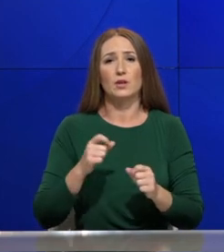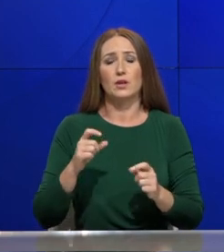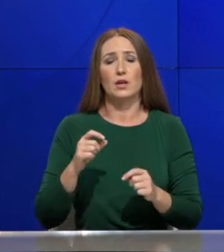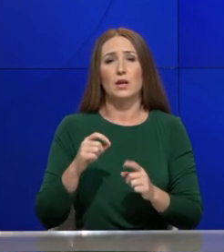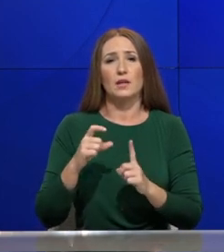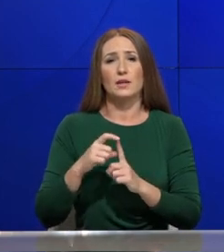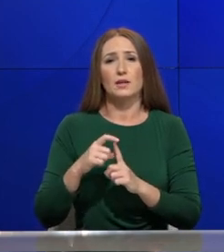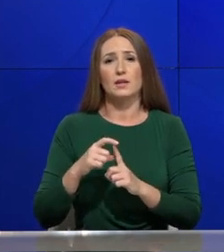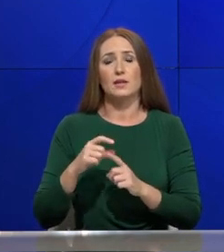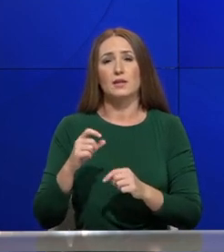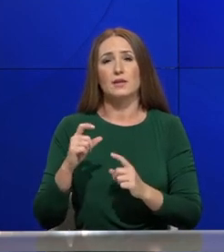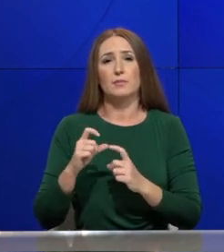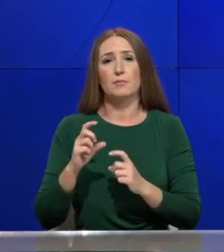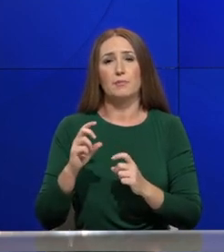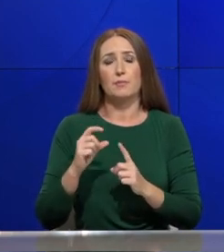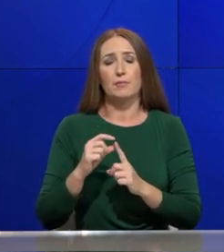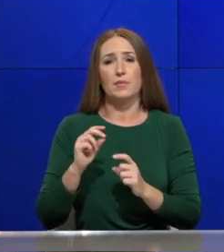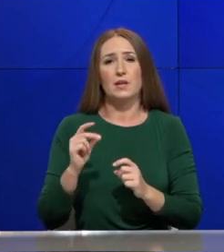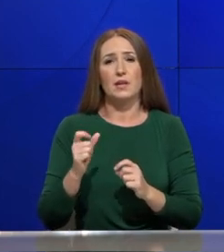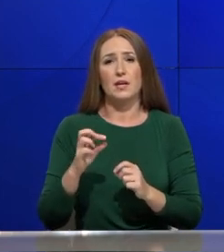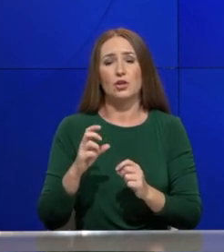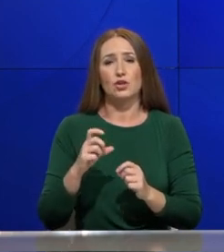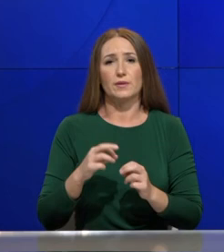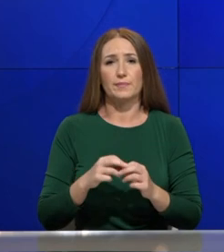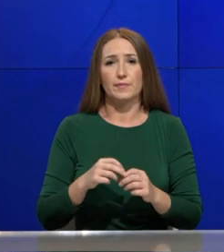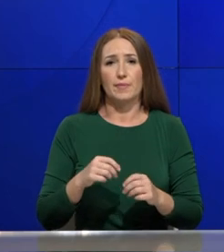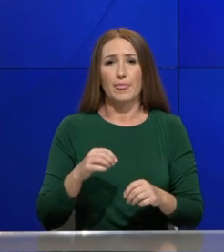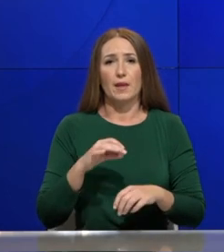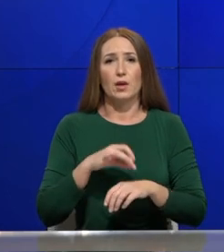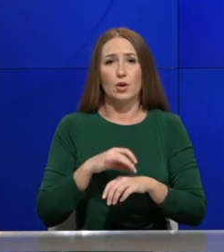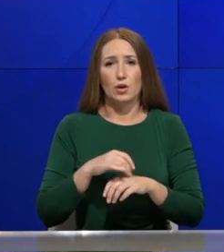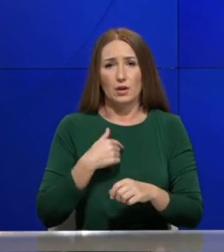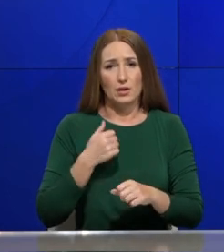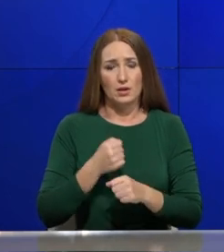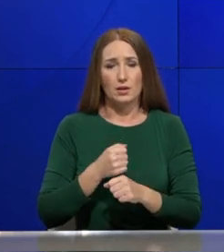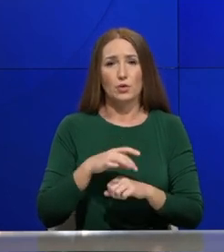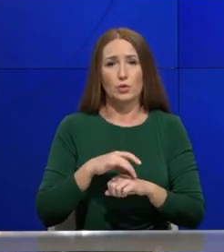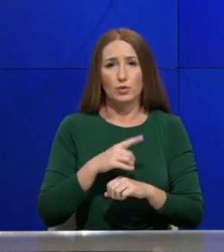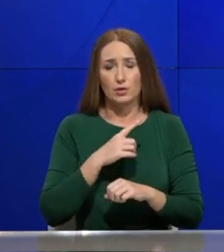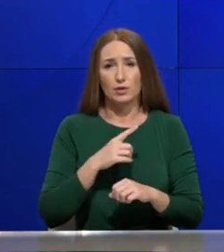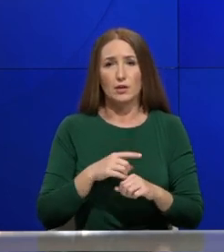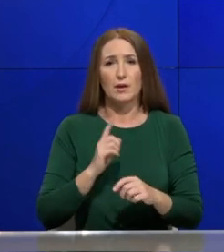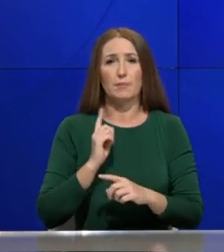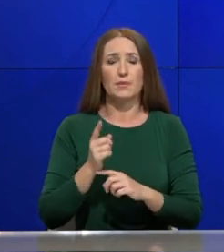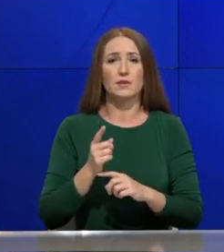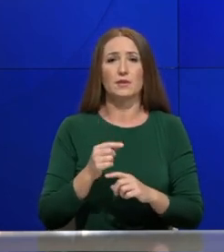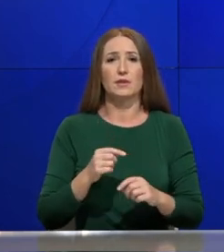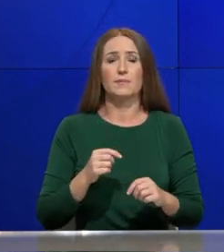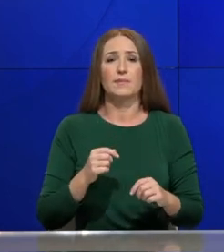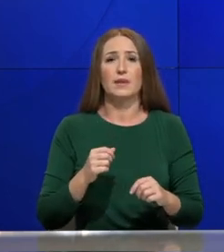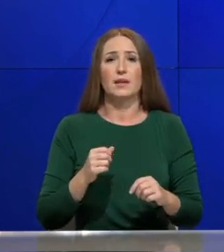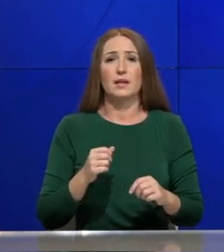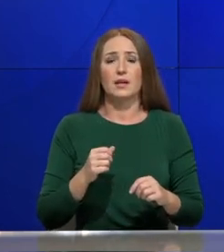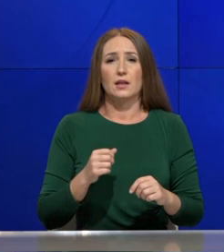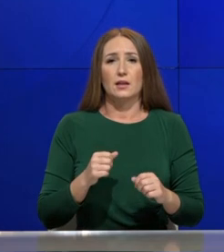Tuzla. Bio sam i zamjenik upravnog odbora Zavoda zdravstvenog osiguranja Tuzlanskog kantona i predsjednik školskog odbora javne ustanove